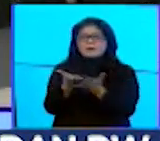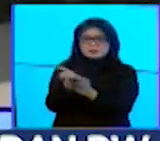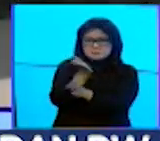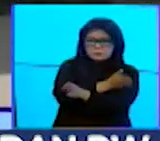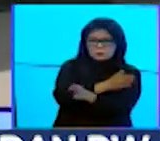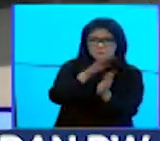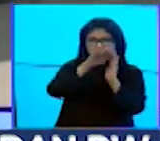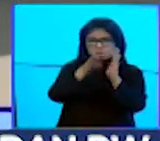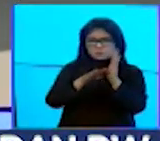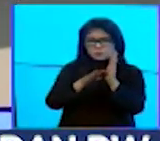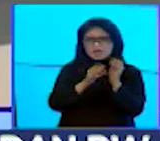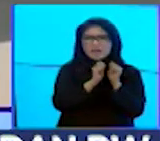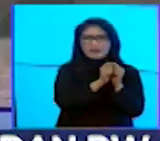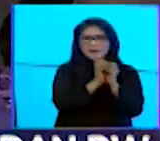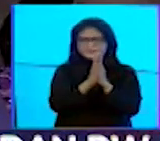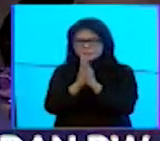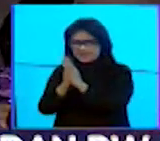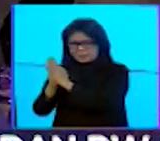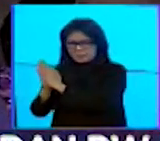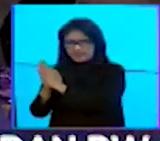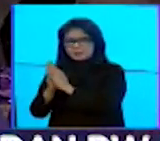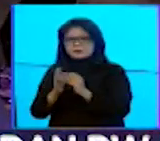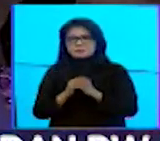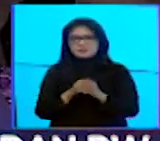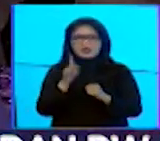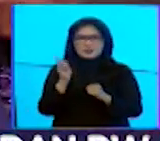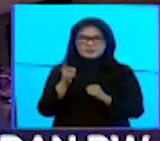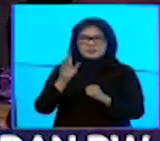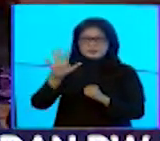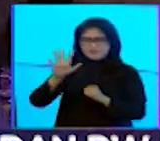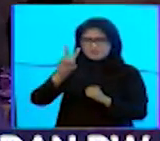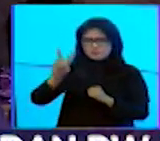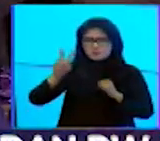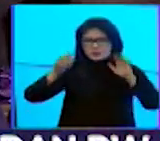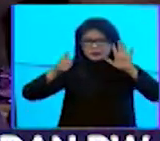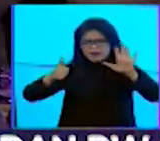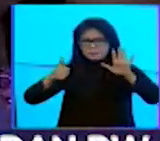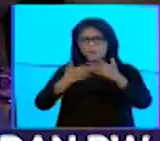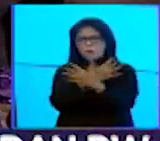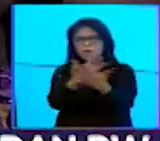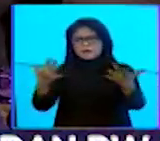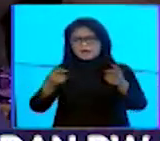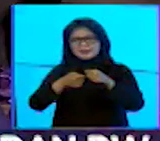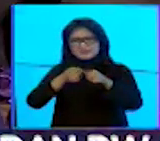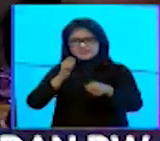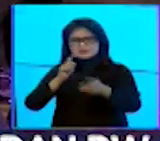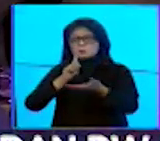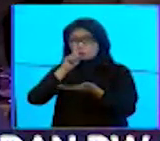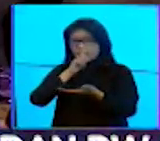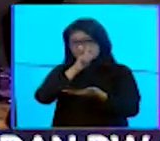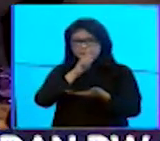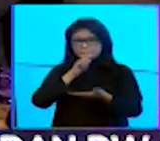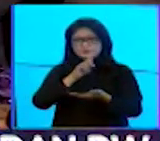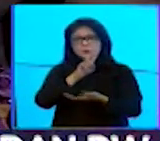lalu, di mana dari 686 warga di sini yang menjalani tes PCR, 104 dinyatakan terkonfirmasi